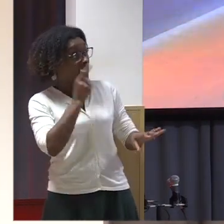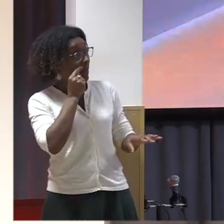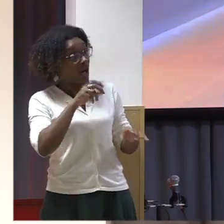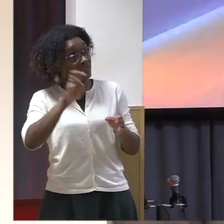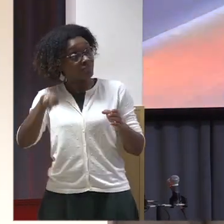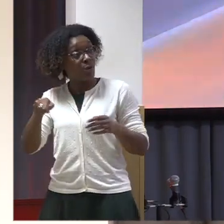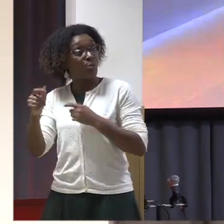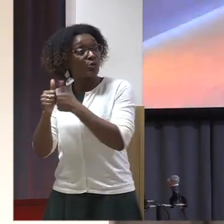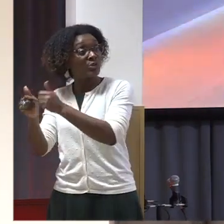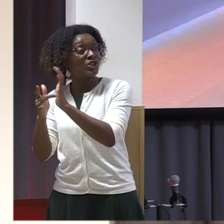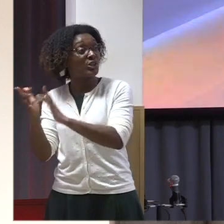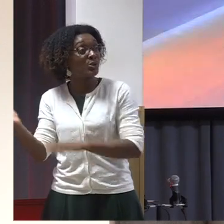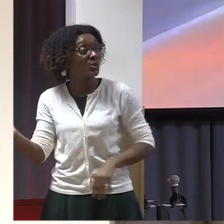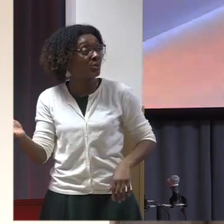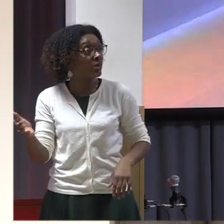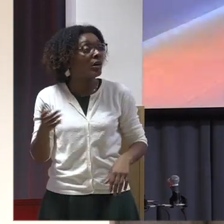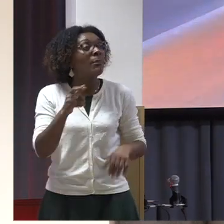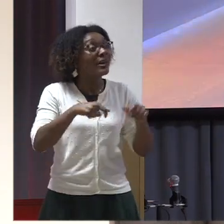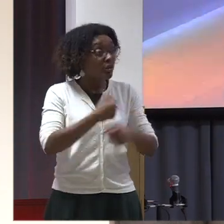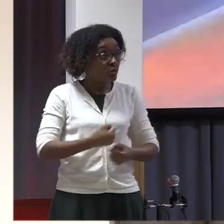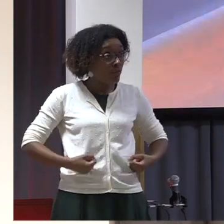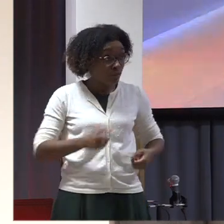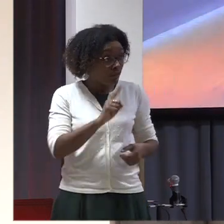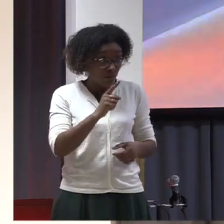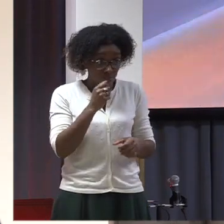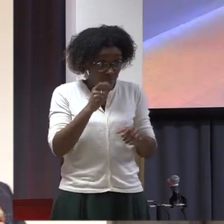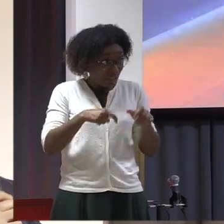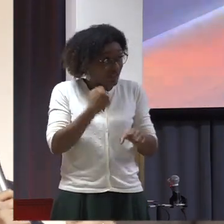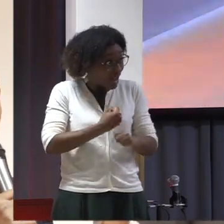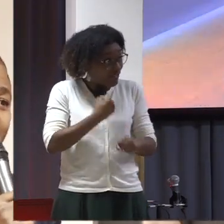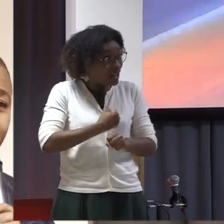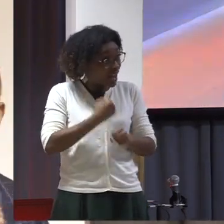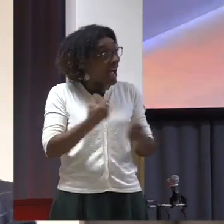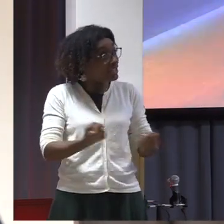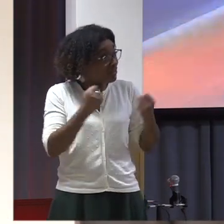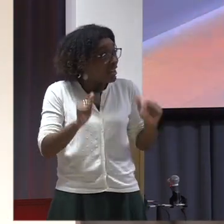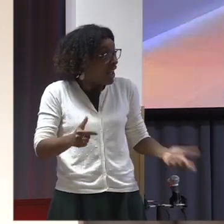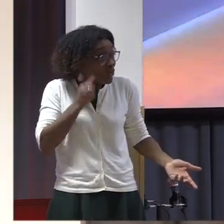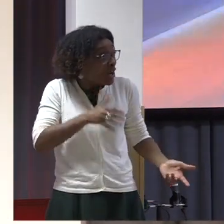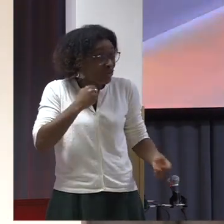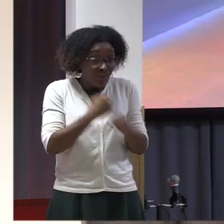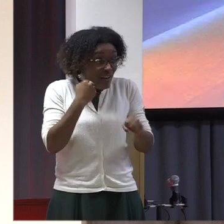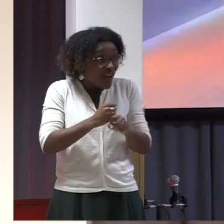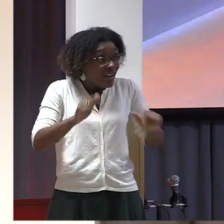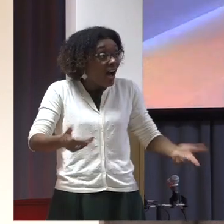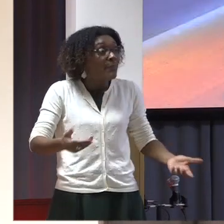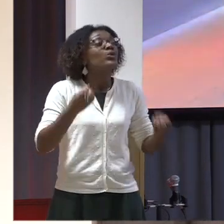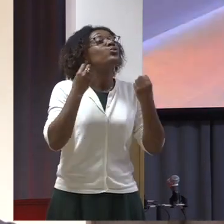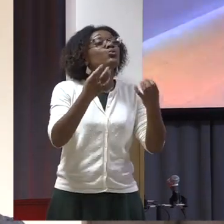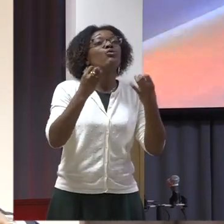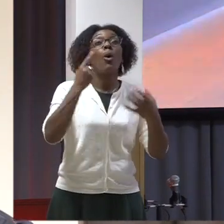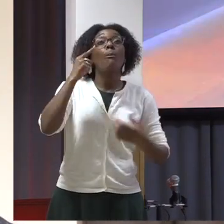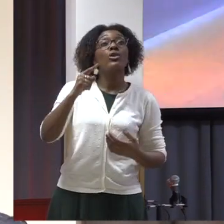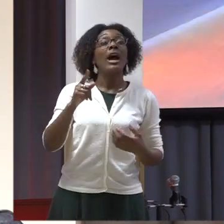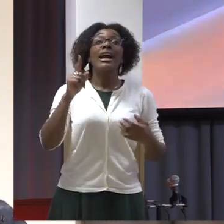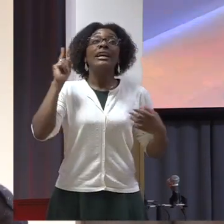n'était pas des gens sans emploi il travaillait il avait des activités au quotidien parfois en quoi que il faut